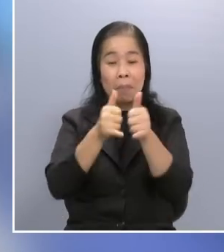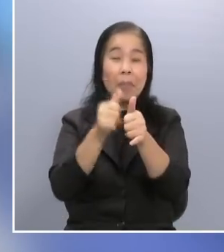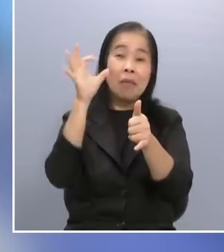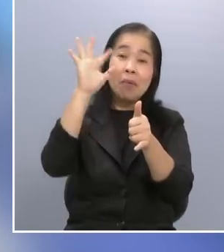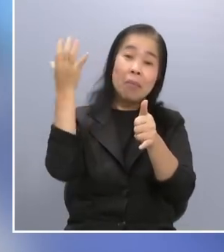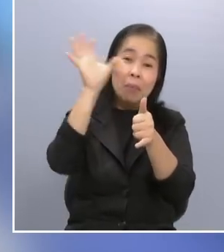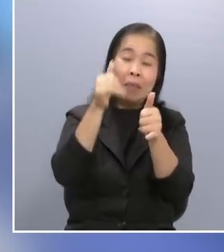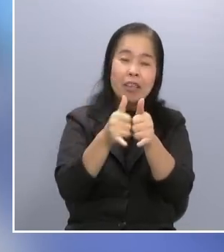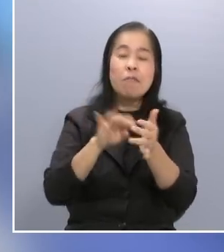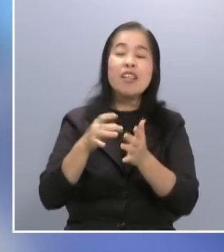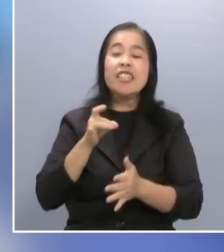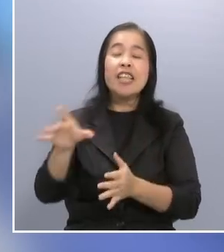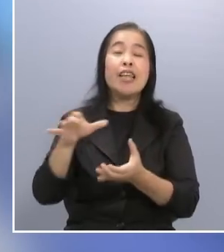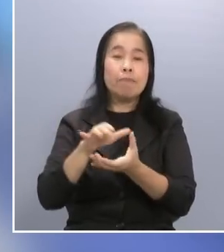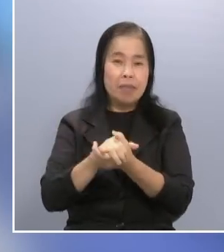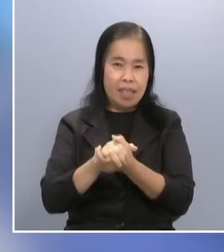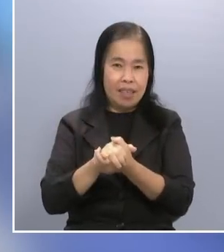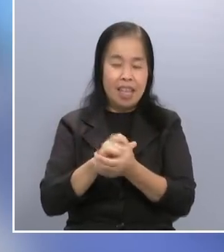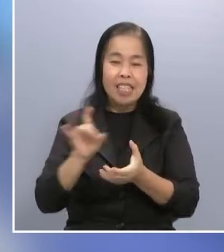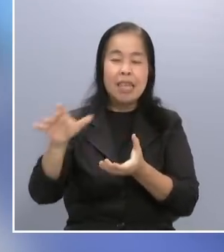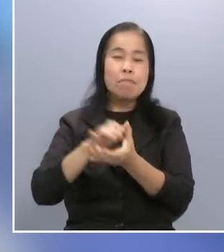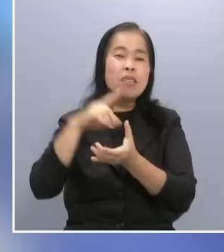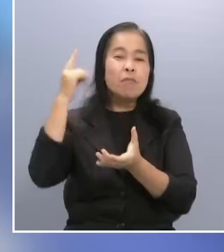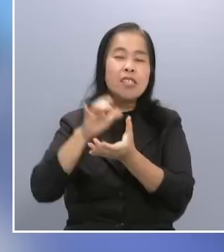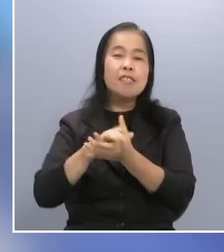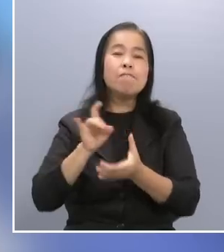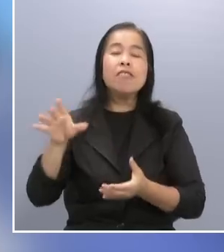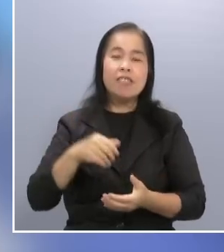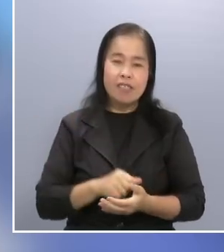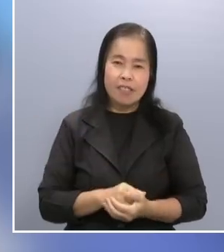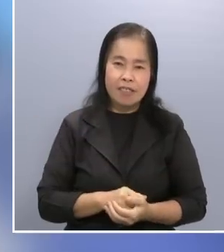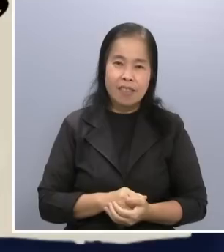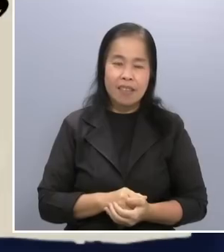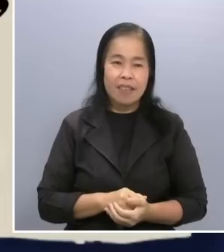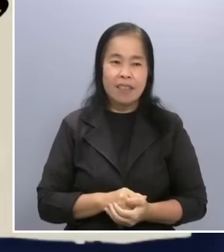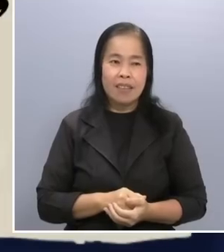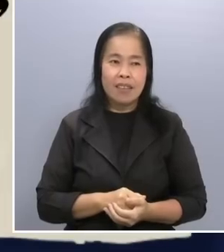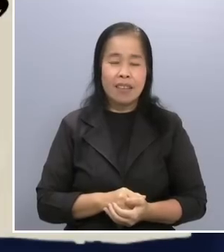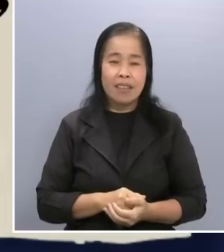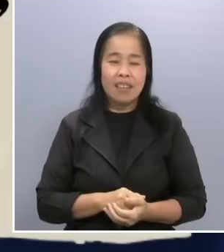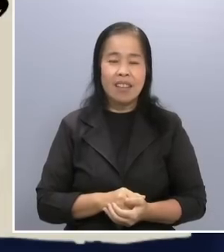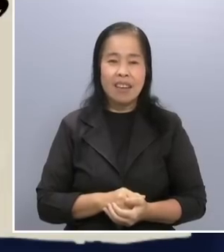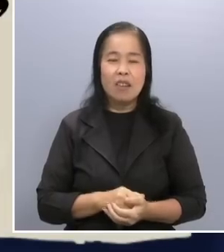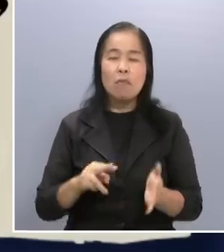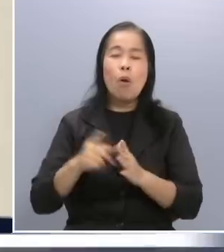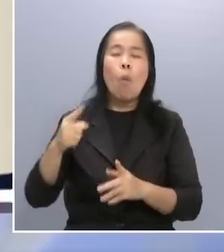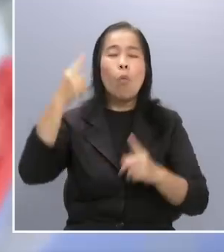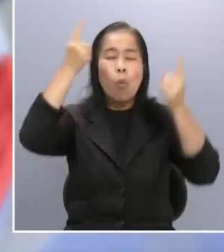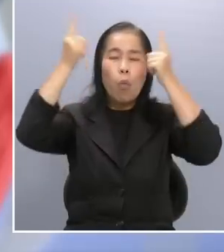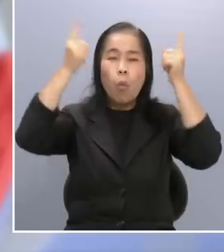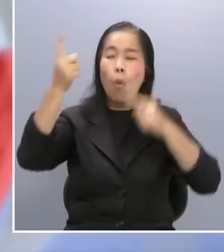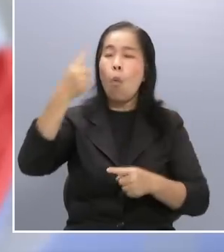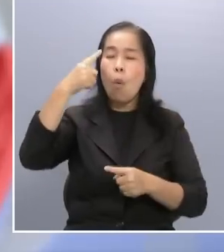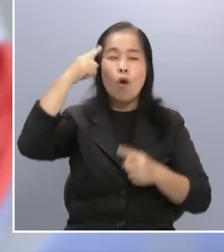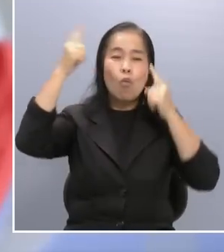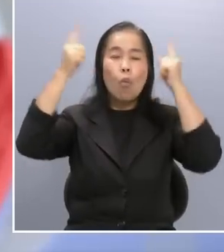ยพี่หมวย แกล้งเมีย บอกแกล้งเมียบอกหมั่นไส้มันข้อหาหมั่นไส้ที่จับติดหัวบอกคิดมาก